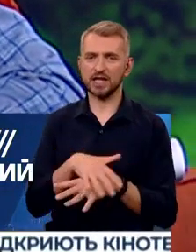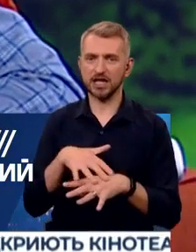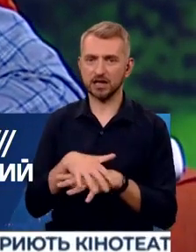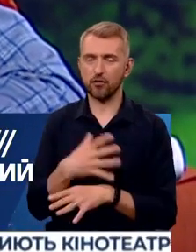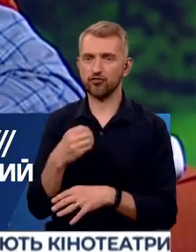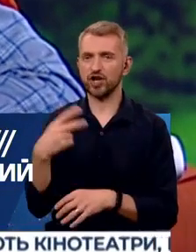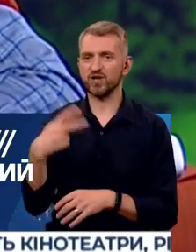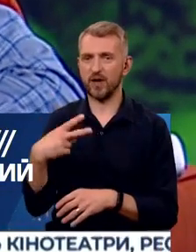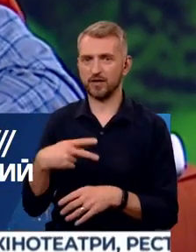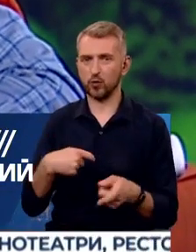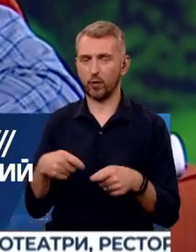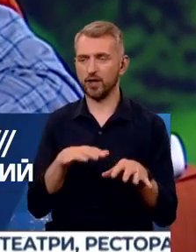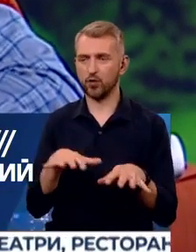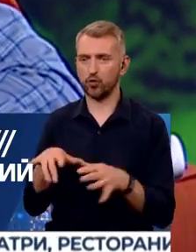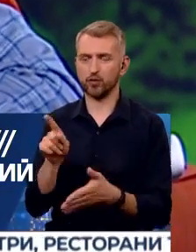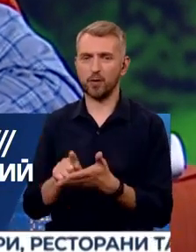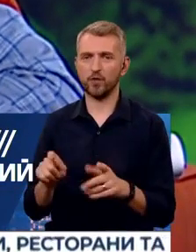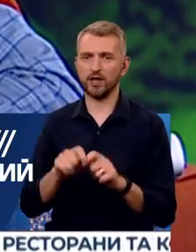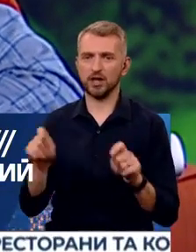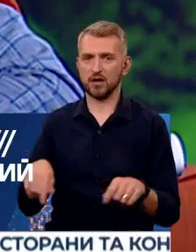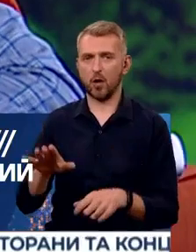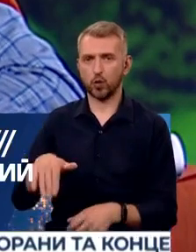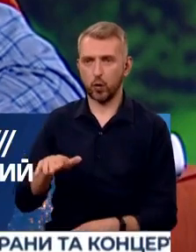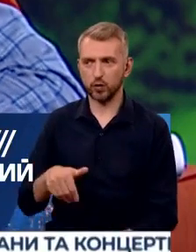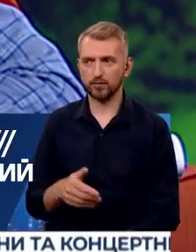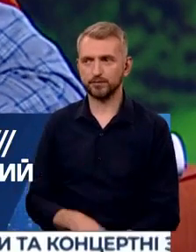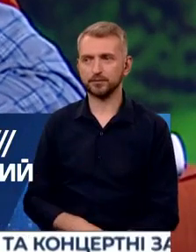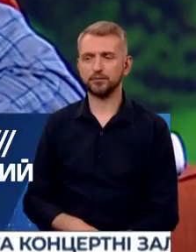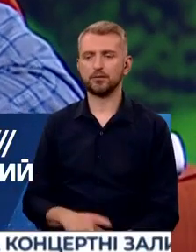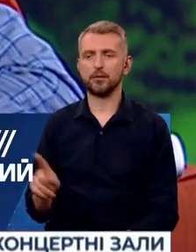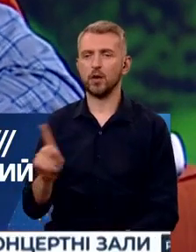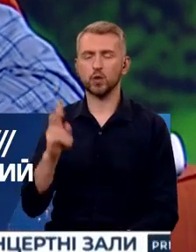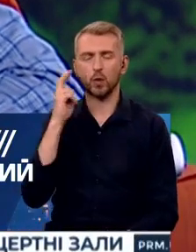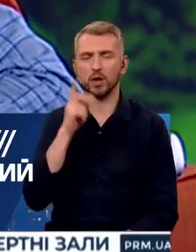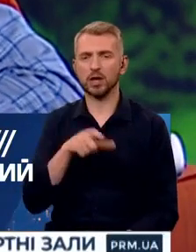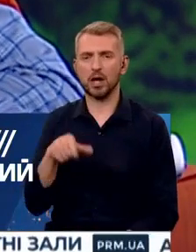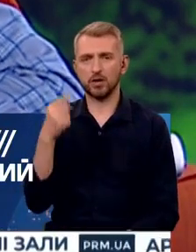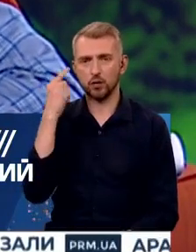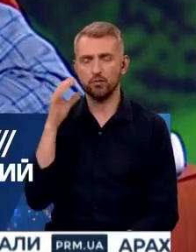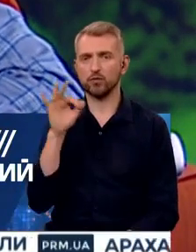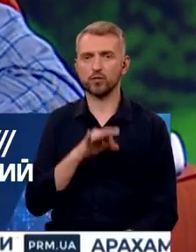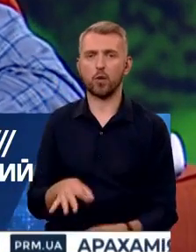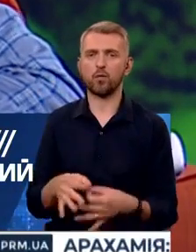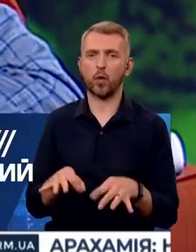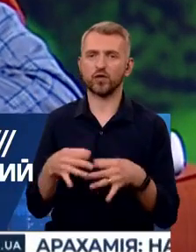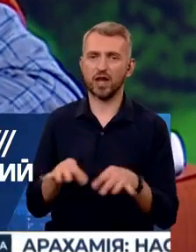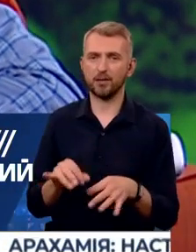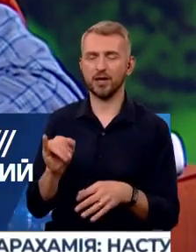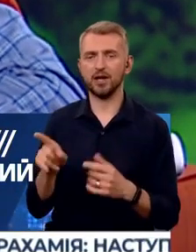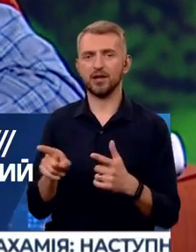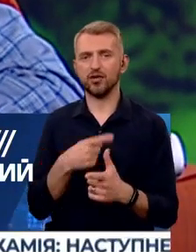ще 20 торгових точок мають відкритися згодом. Що кияни думають про послаблення та